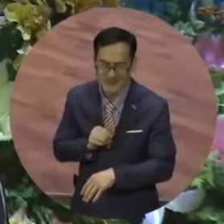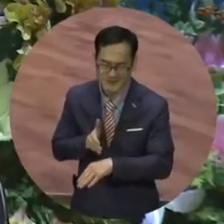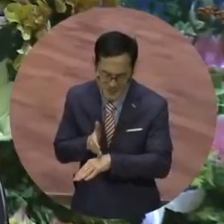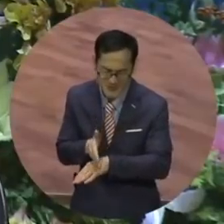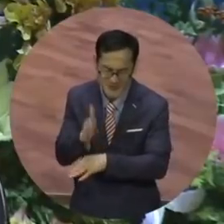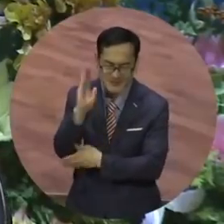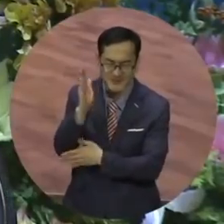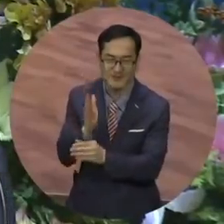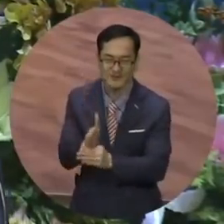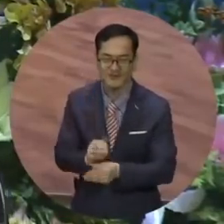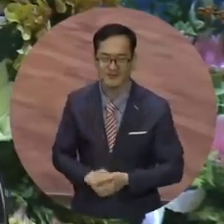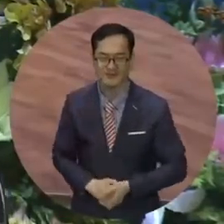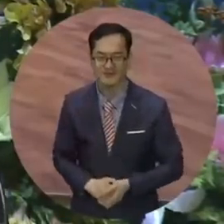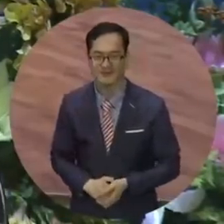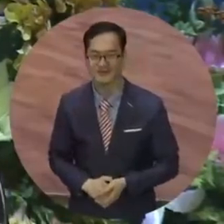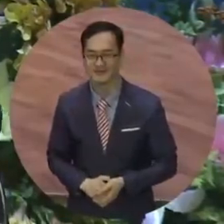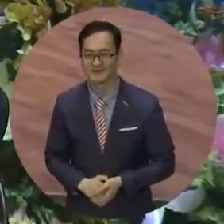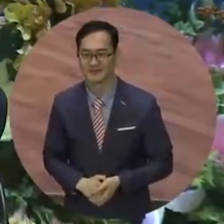그런데